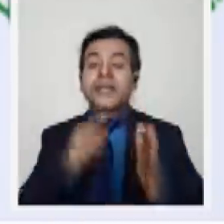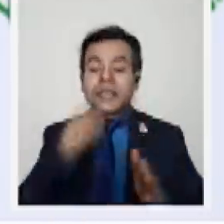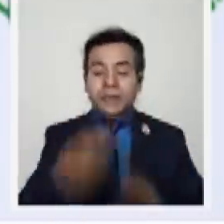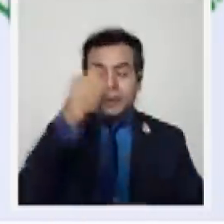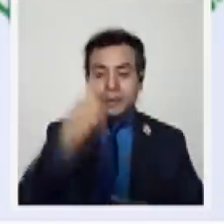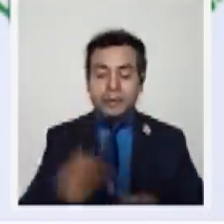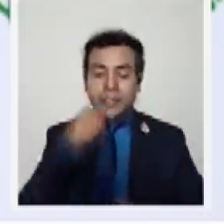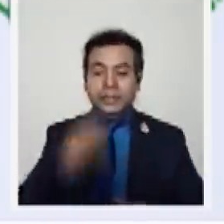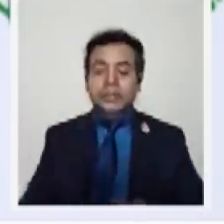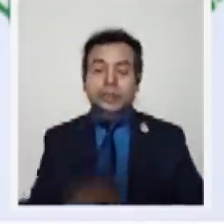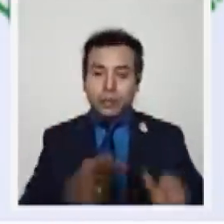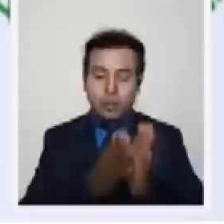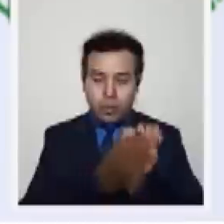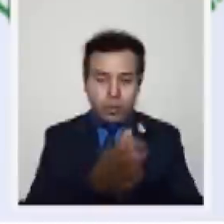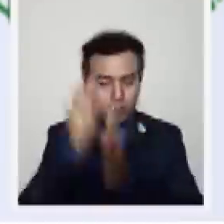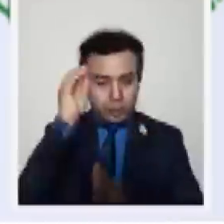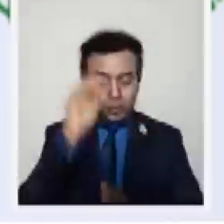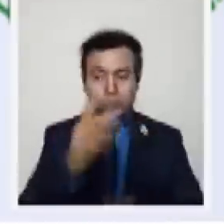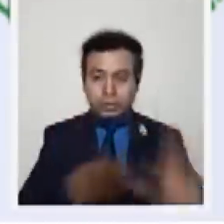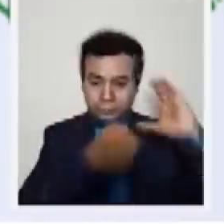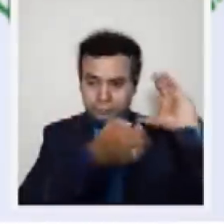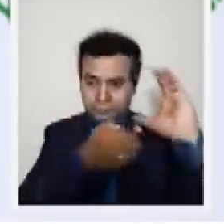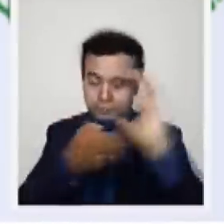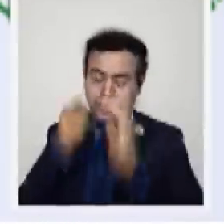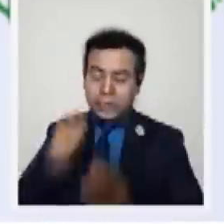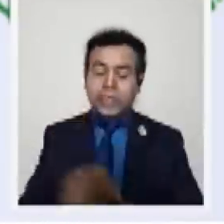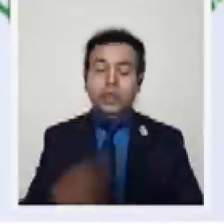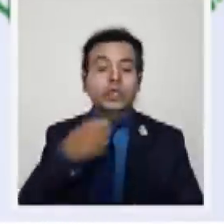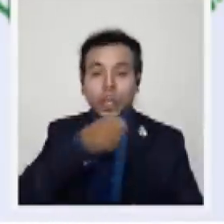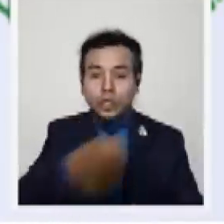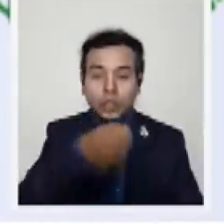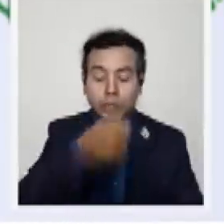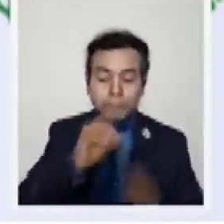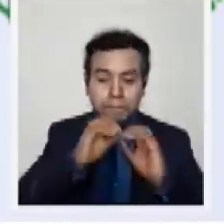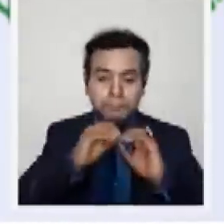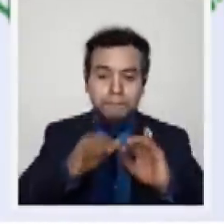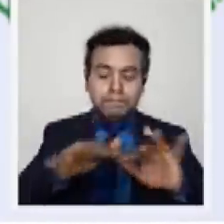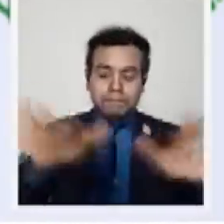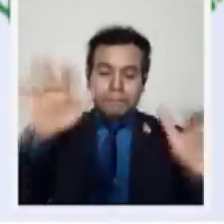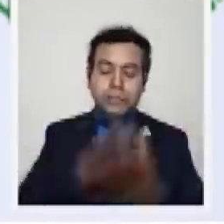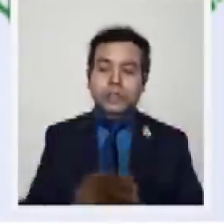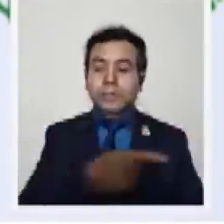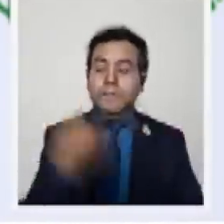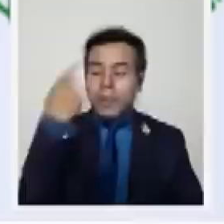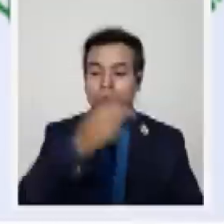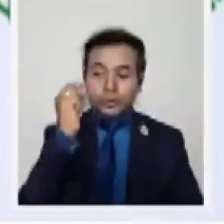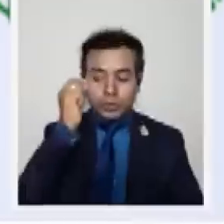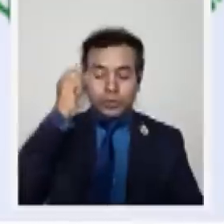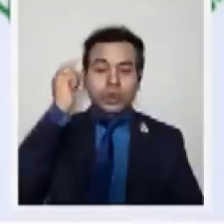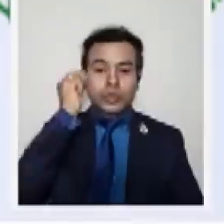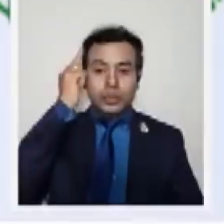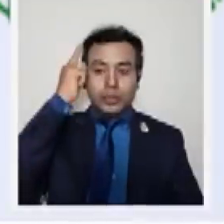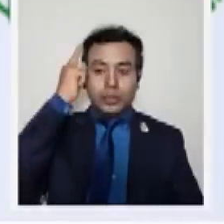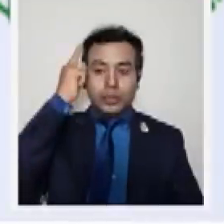তার সাথে জনসমাবেশ এড়িয়ে চলা বা 6 ফুট দূরত্ব মেনটেন করা, কমপক্ষে 3 ফুট দূরত্ব অবশ্যই মেনটেন করতে